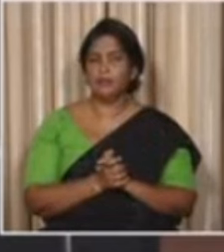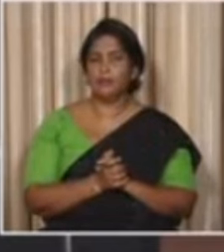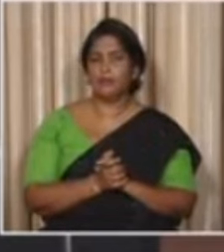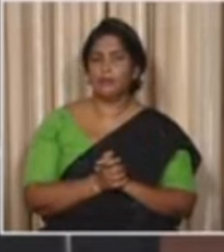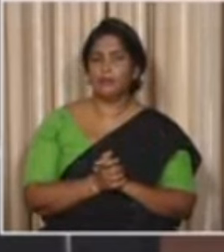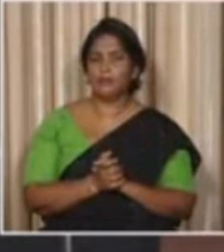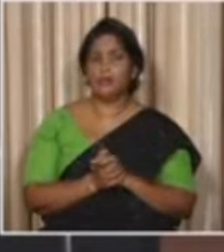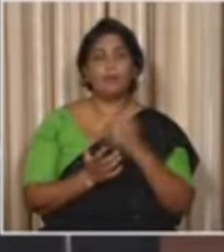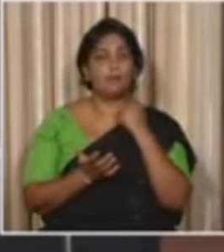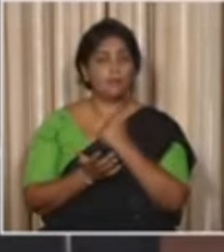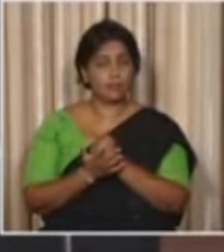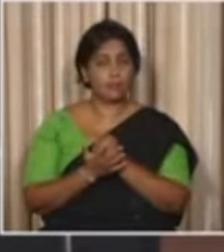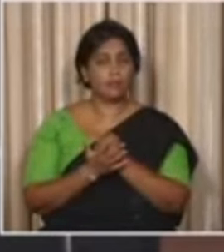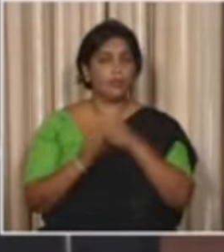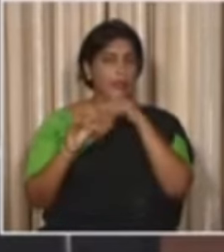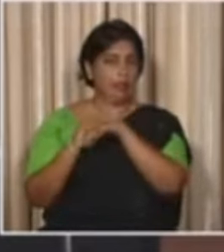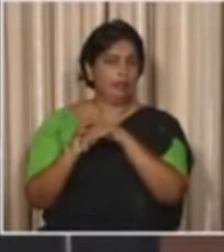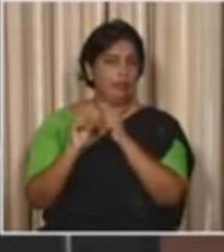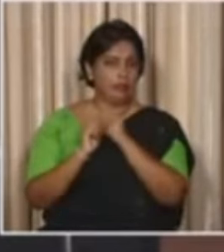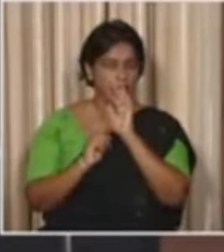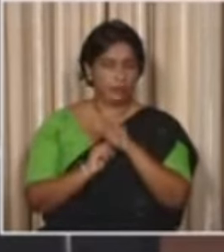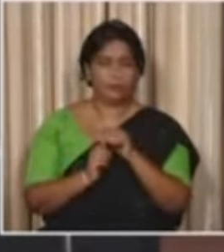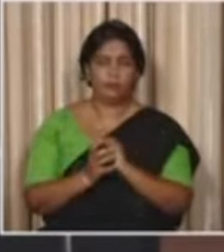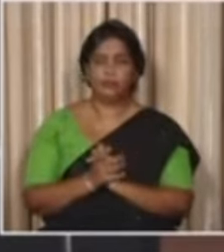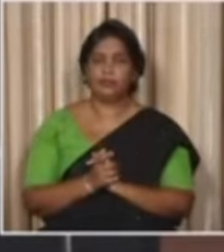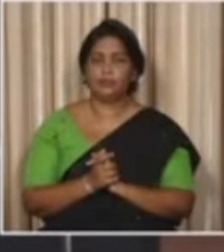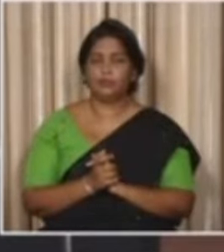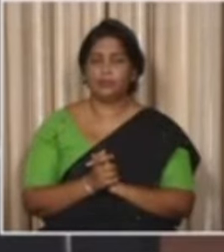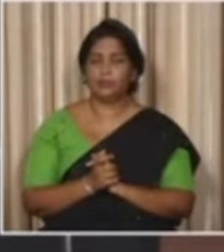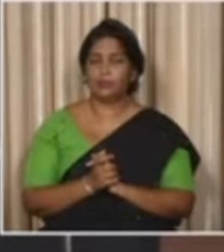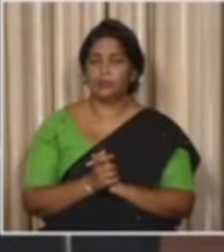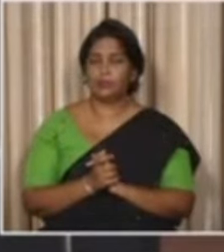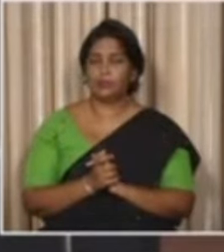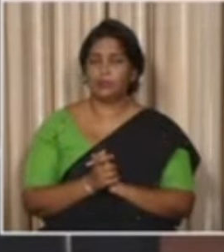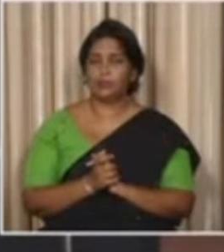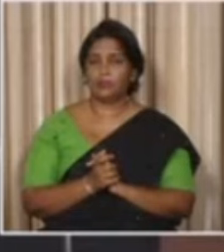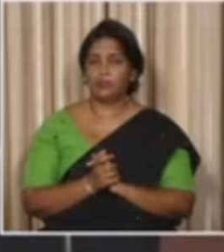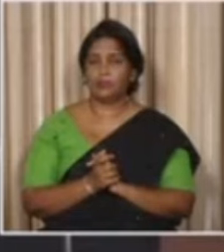ඒගොල්ලෝ සෙන්ටර් බැංකේ එකේ හිටුම කට්ටිය එතකොට